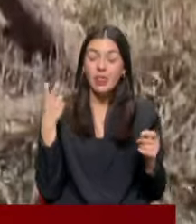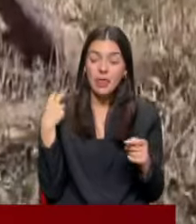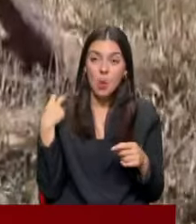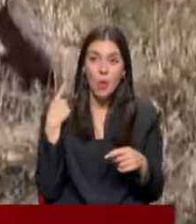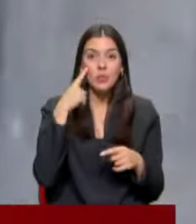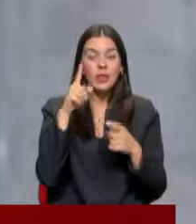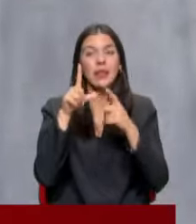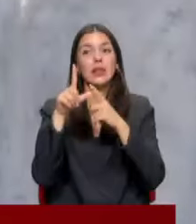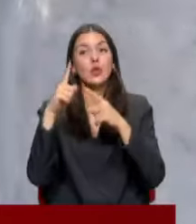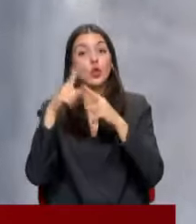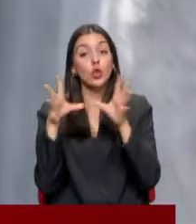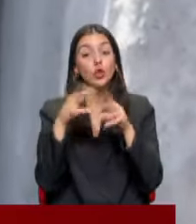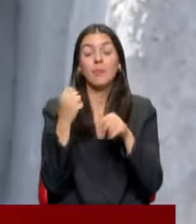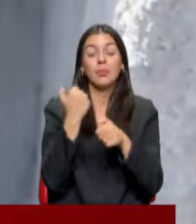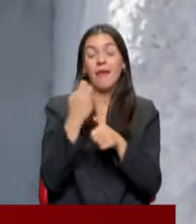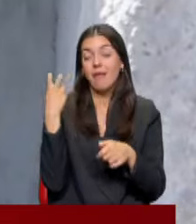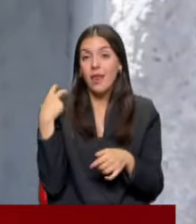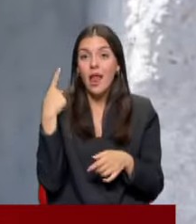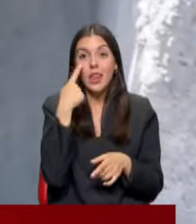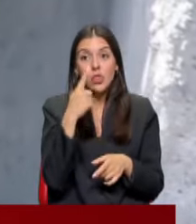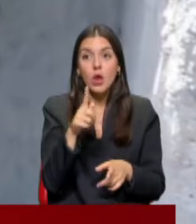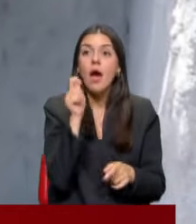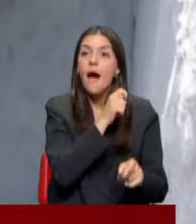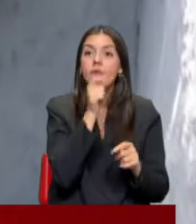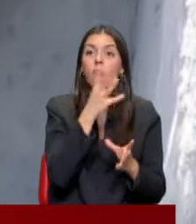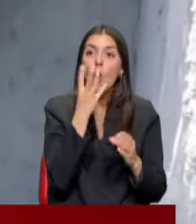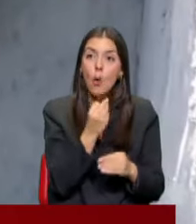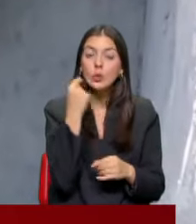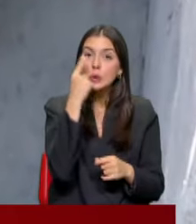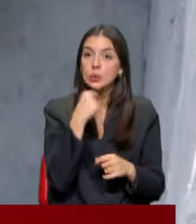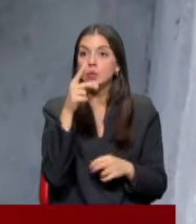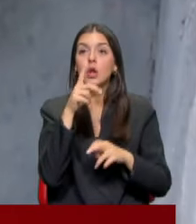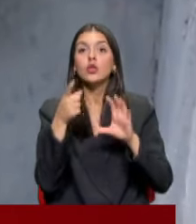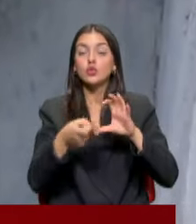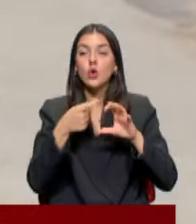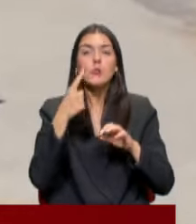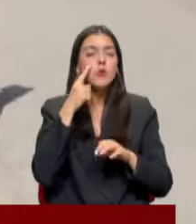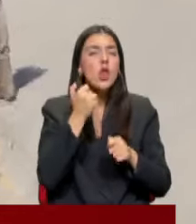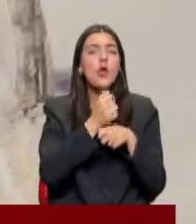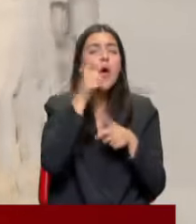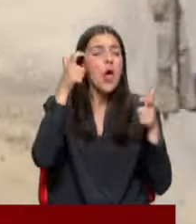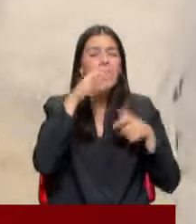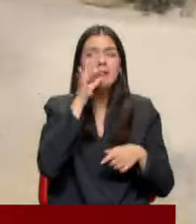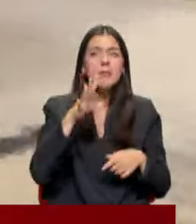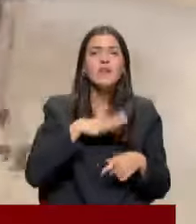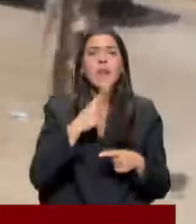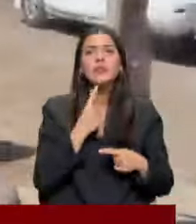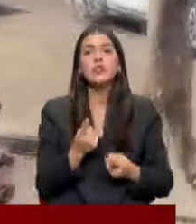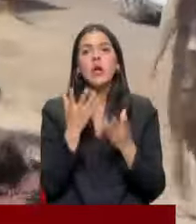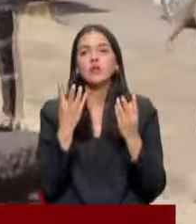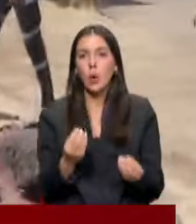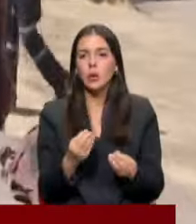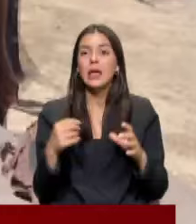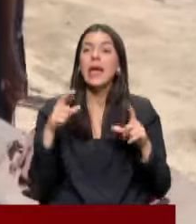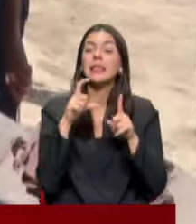Tümgeneral Selçuk Yıldırım da dahil, ihmal olduğu gerekçesiyle soruşturmayı yürüten tüm yetkililerden şikayetçi oldu